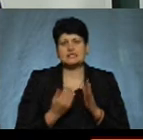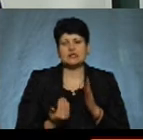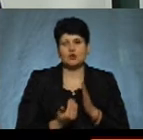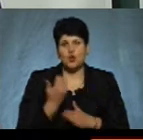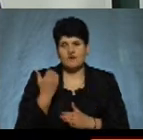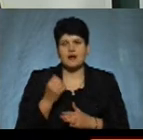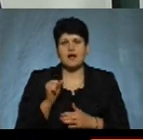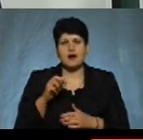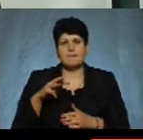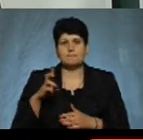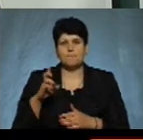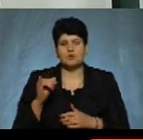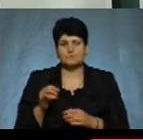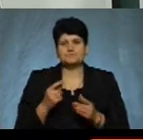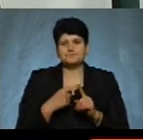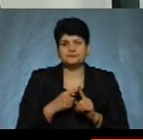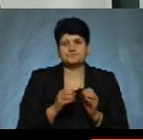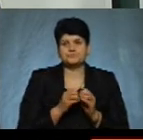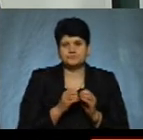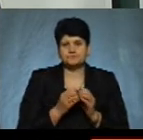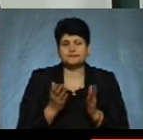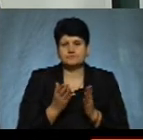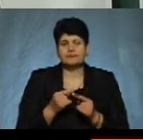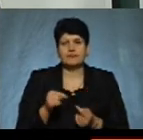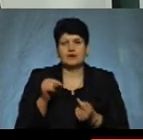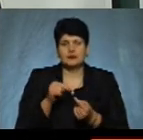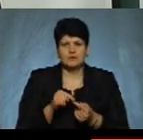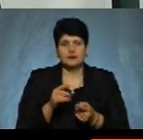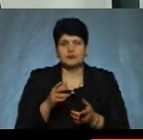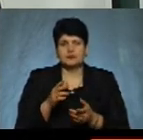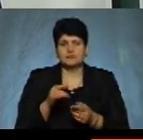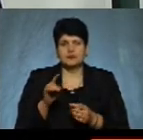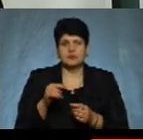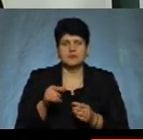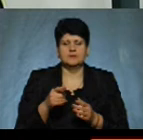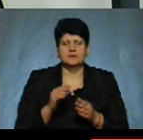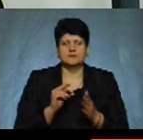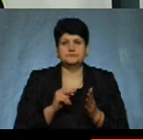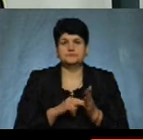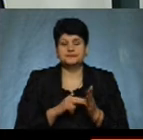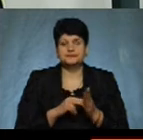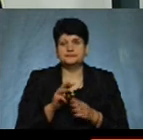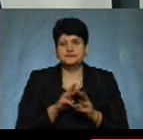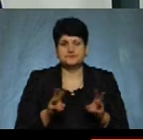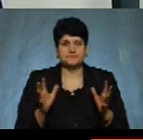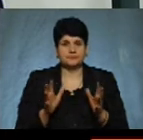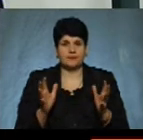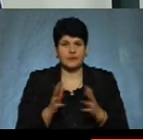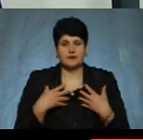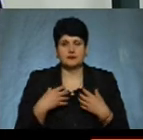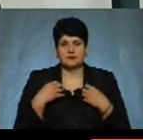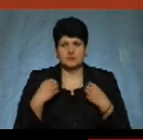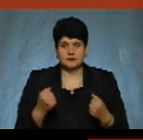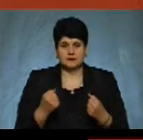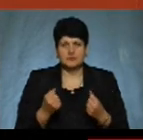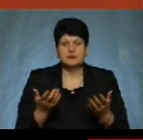які ми будуємо, і ще плюс 10, які відповідають тим вимогам, які сьогодні ставить перед нами Міністерство охорони здоров'я і Міністерство регіонального розвитку.